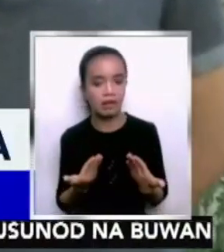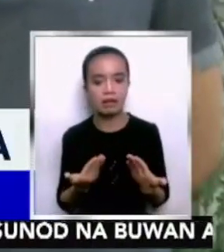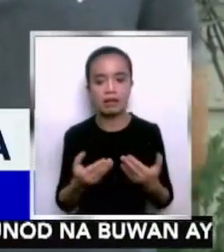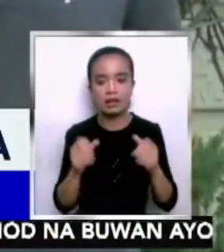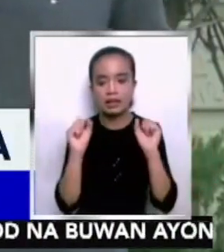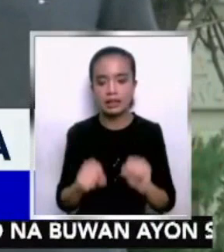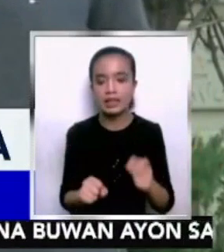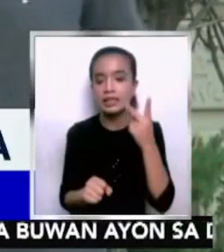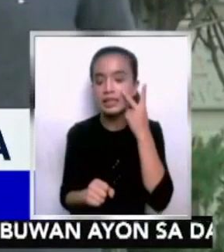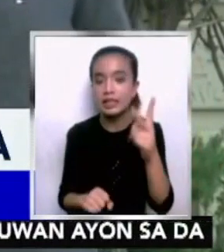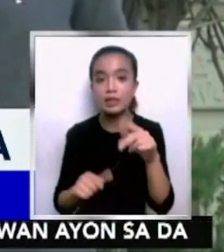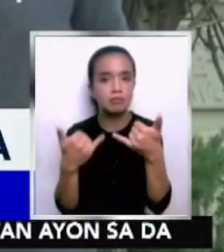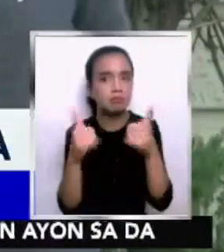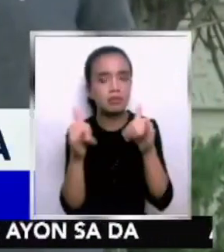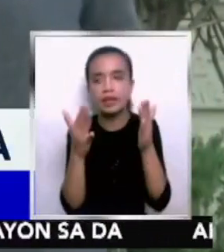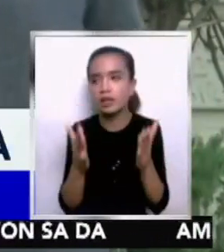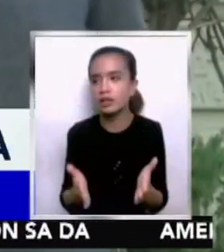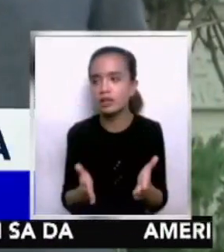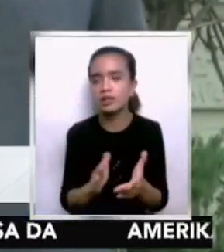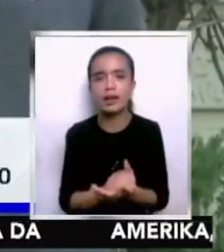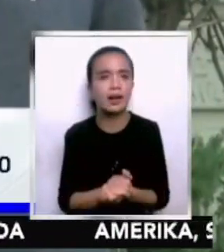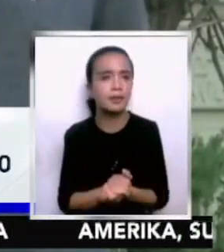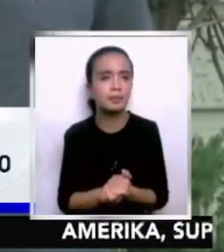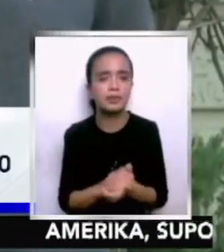players para ipakita